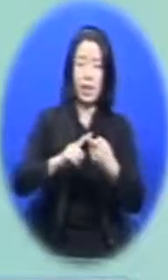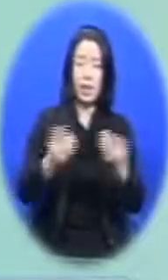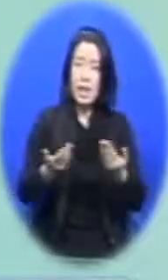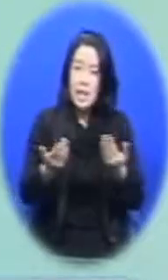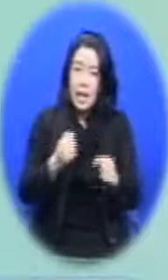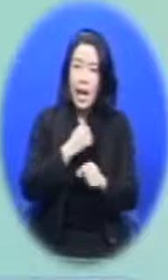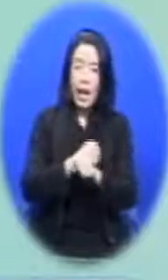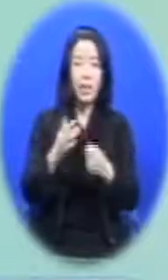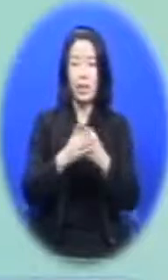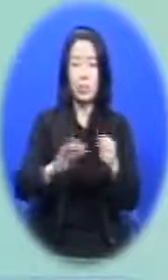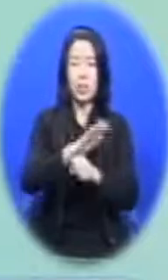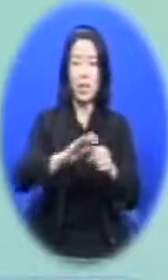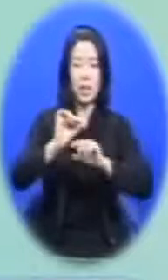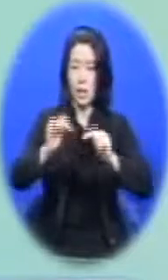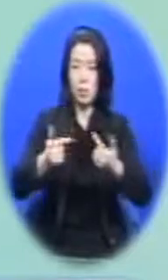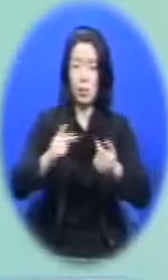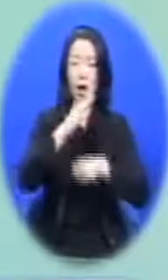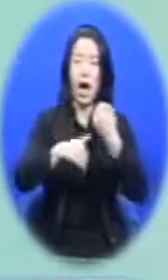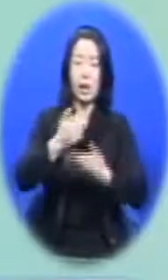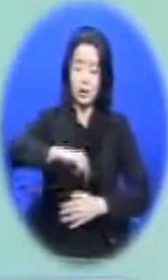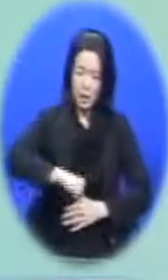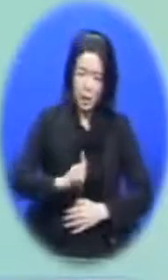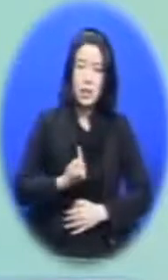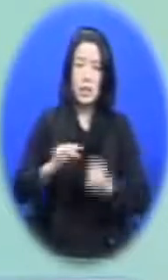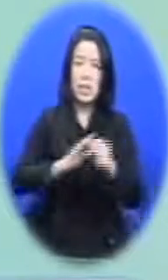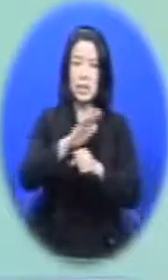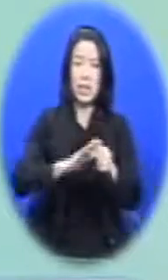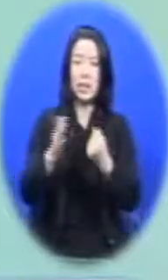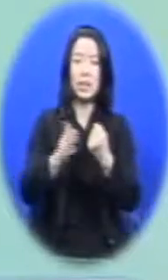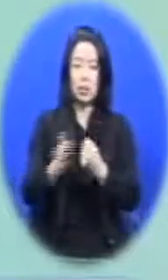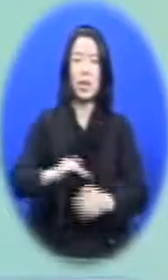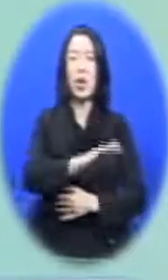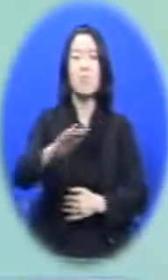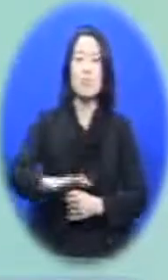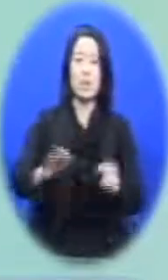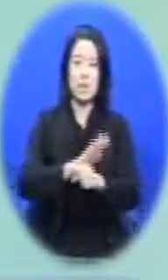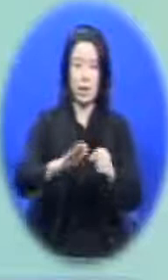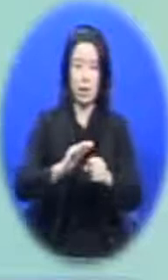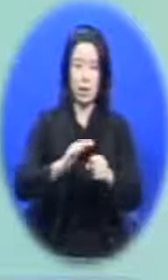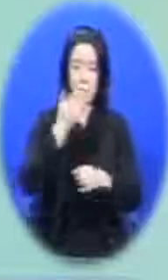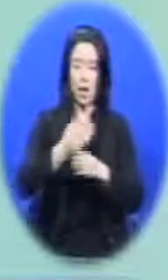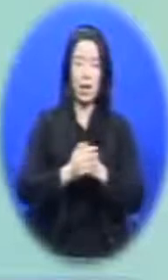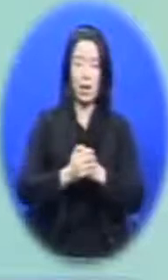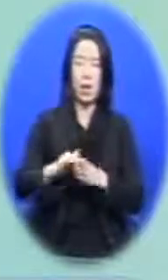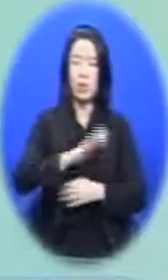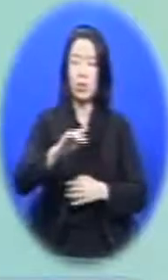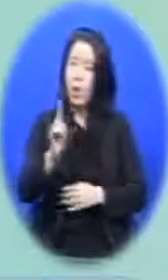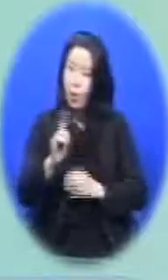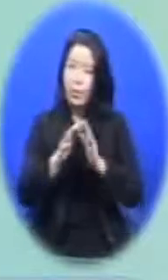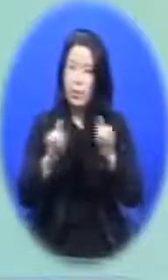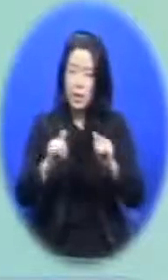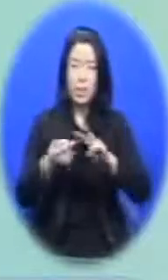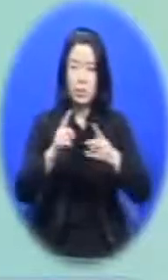아니고 하나님 자신이 사랑이시니까 우리를 사랑하신다. 그러니까 우리가 어떤 사람이든지